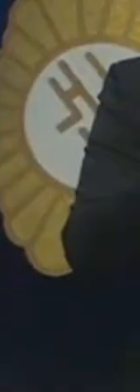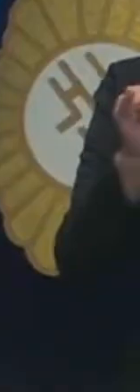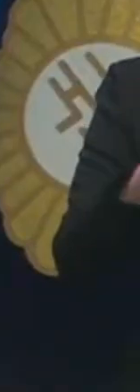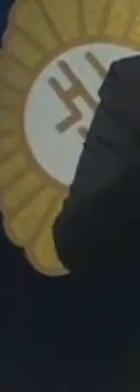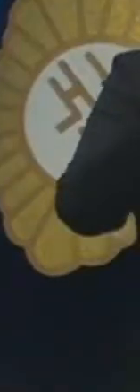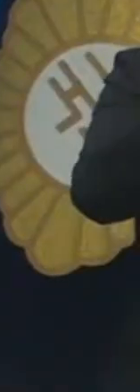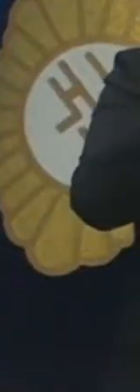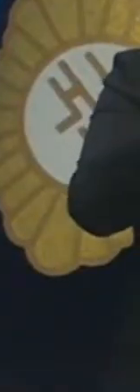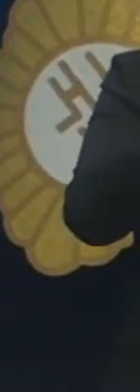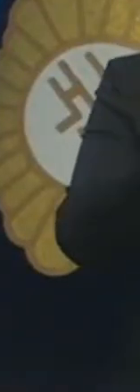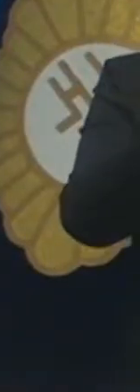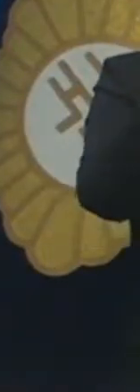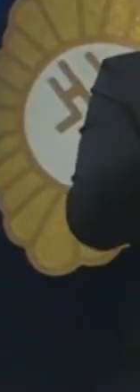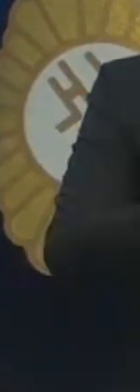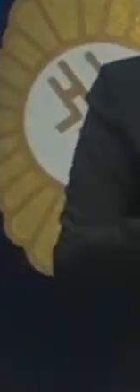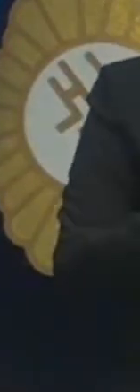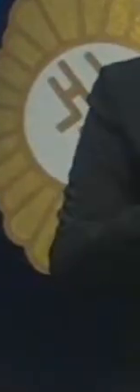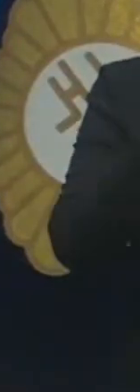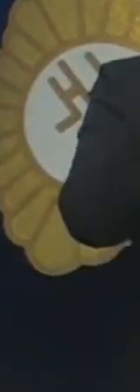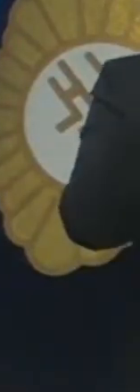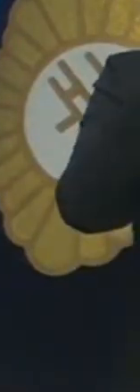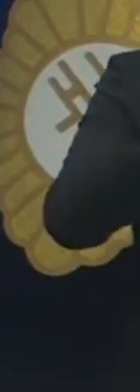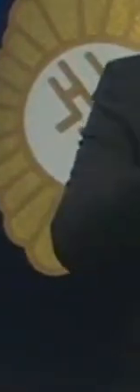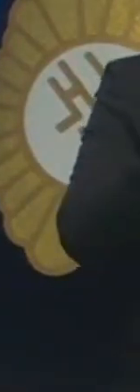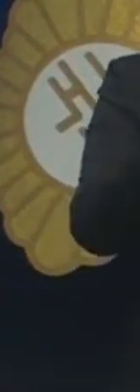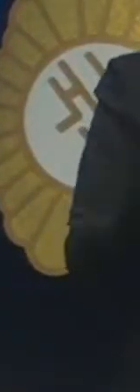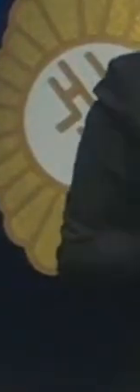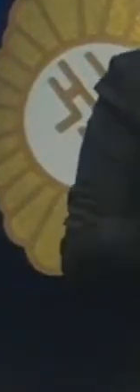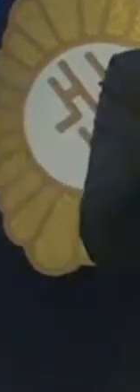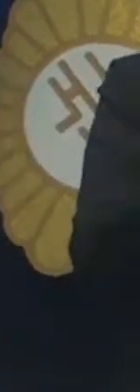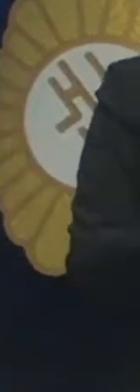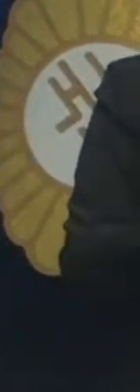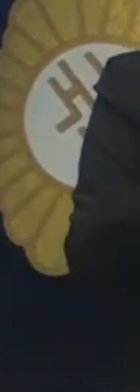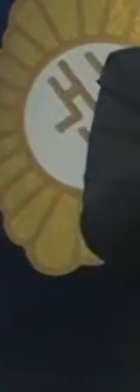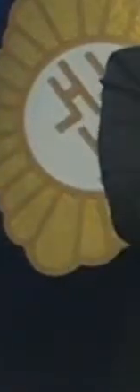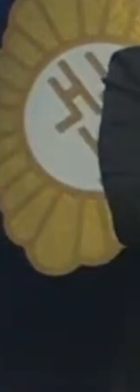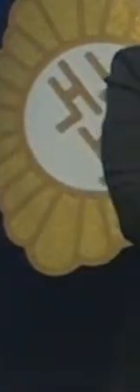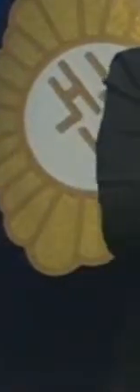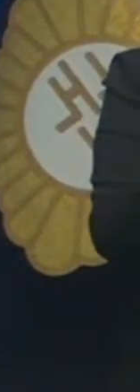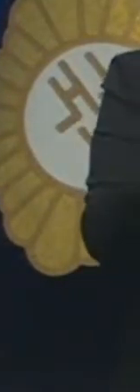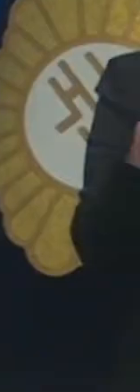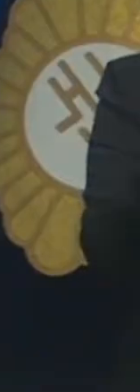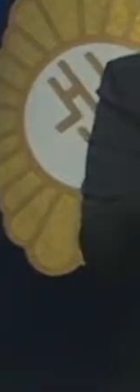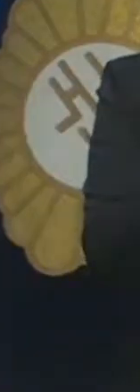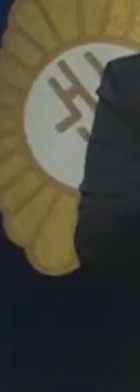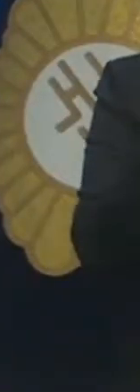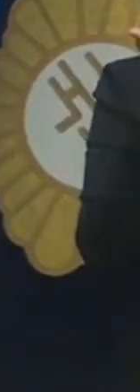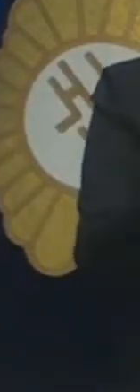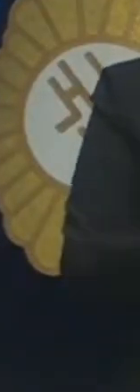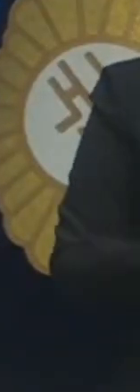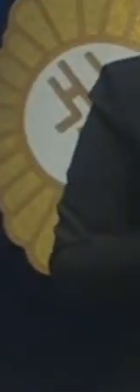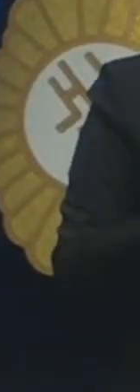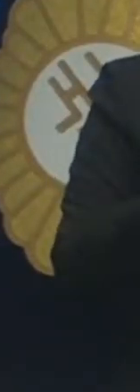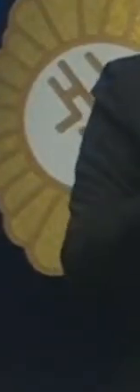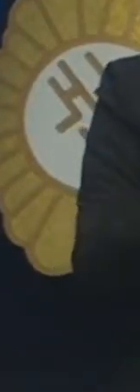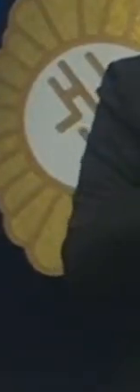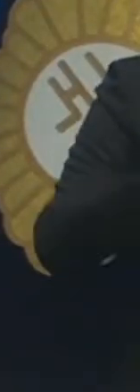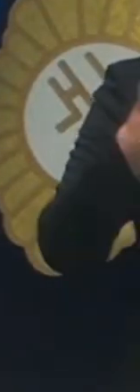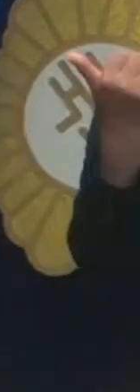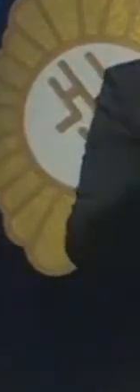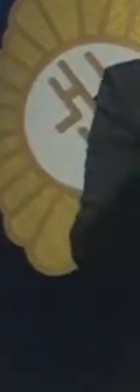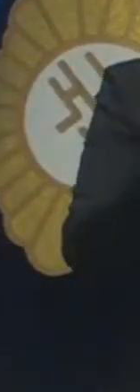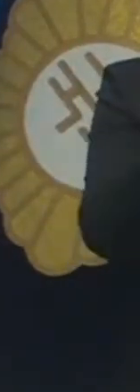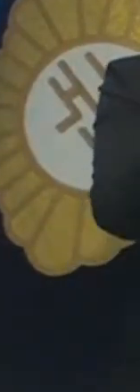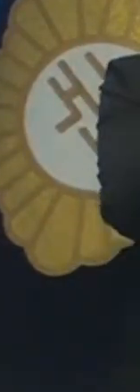이미 약속한 내용이고 대선 이후에도 가장 빠르게 청문회를 개최해야 할 것입니다. 그렇지 않다면 국회 또한